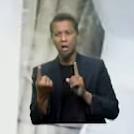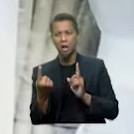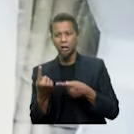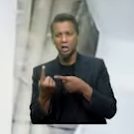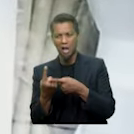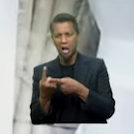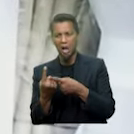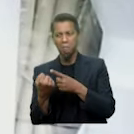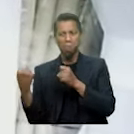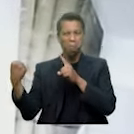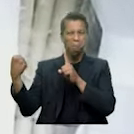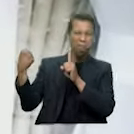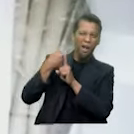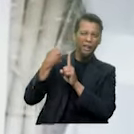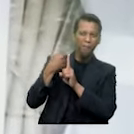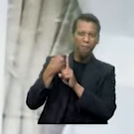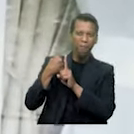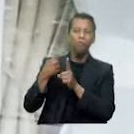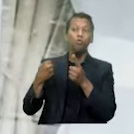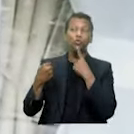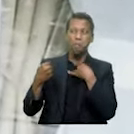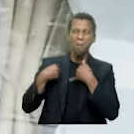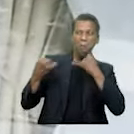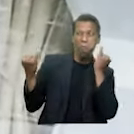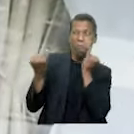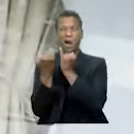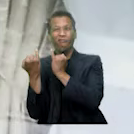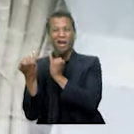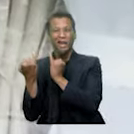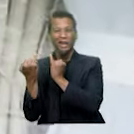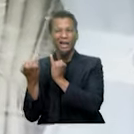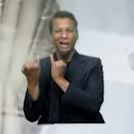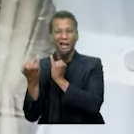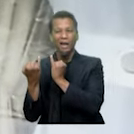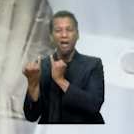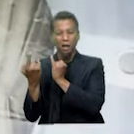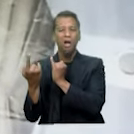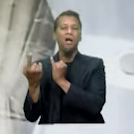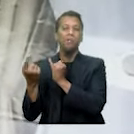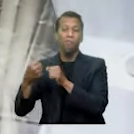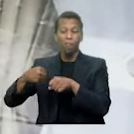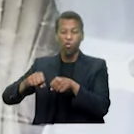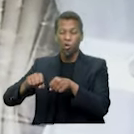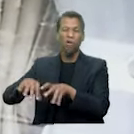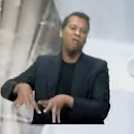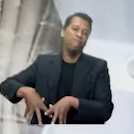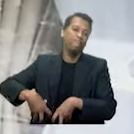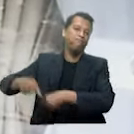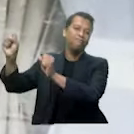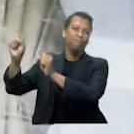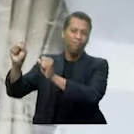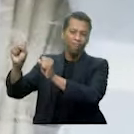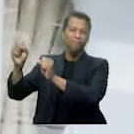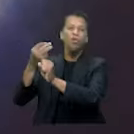itu, sempat melakukan perlawanan dan sepeda motor korban dibawa. Termasuk mungkin duit kita